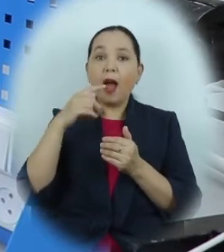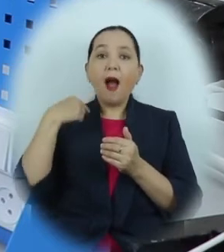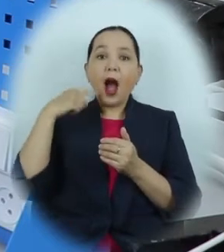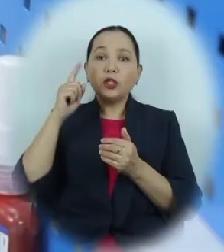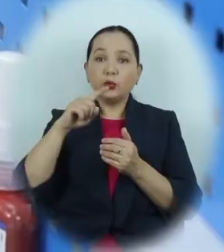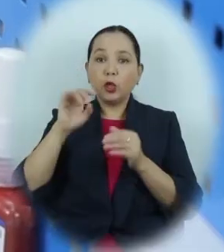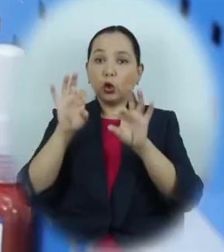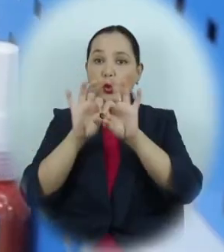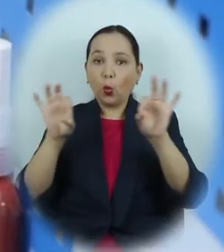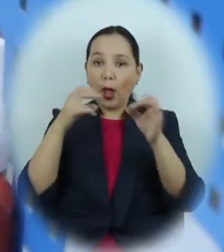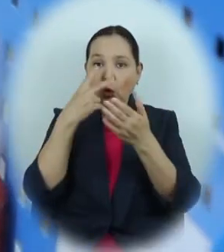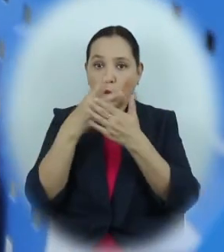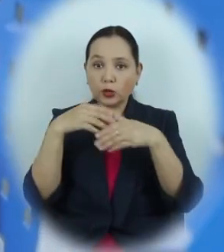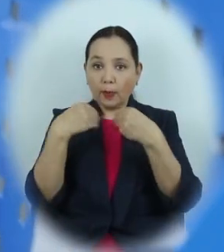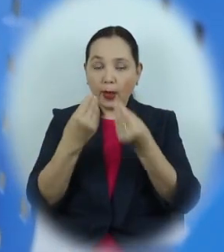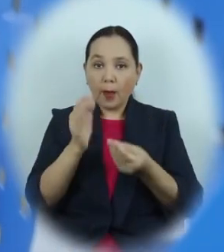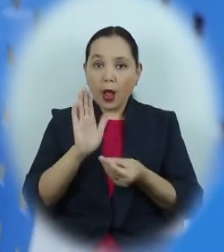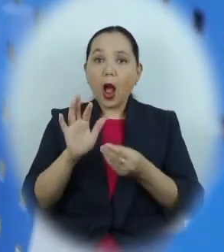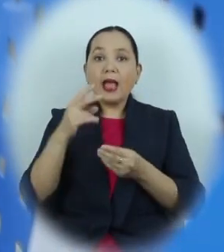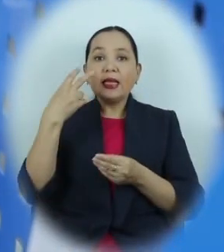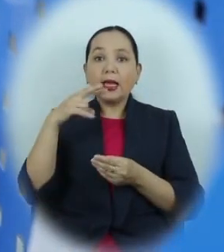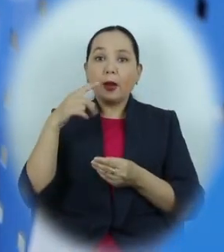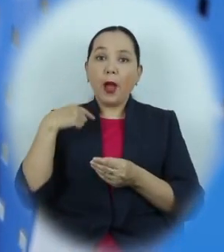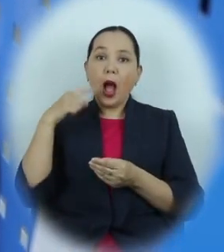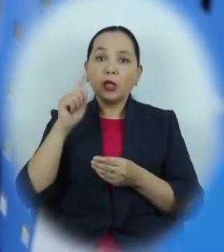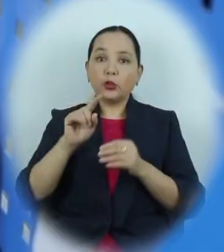ko'rsatib o'taman. 20 hajmli turbamizda